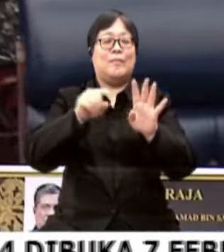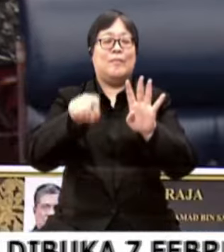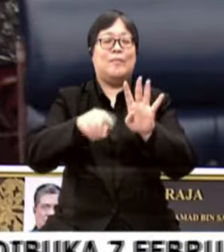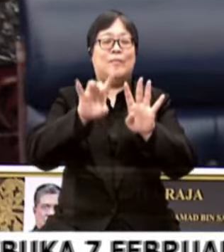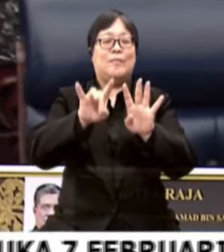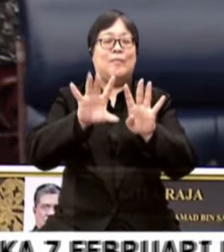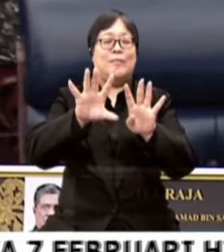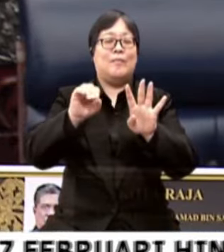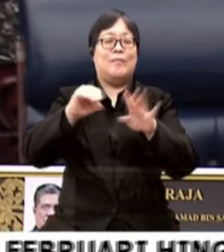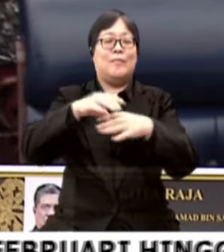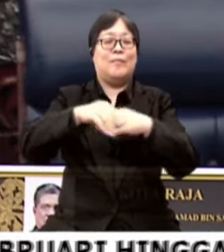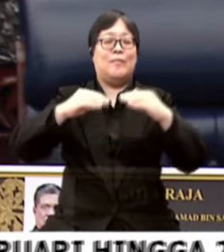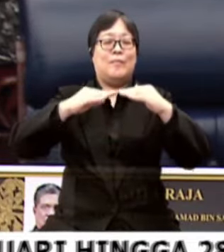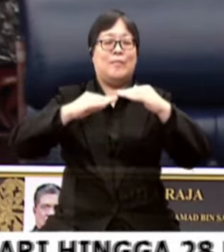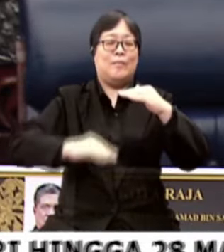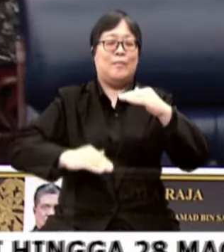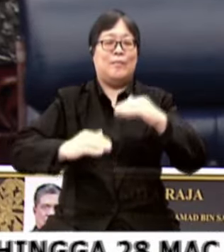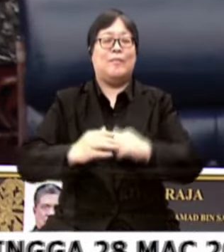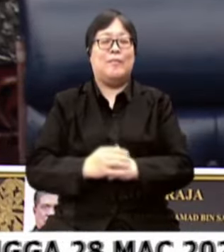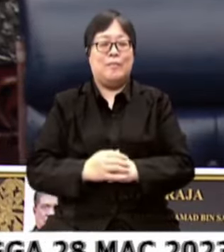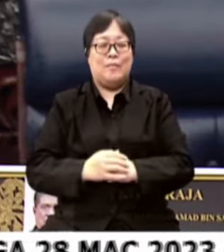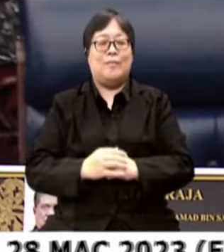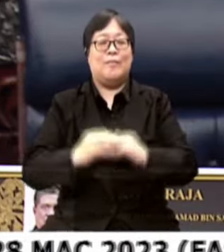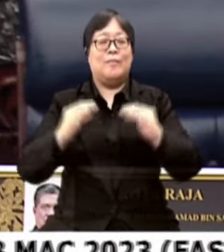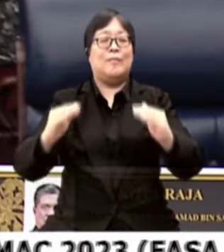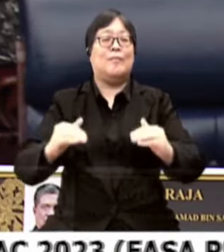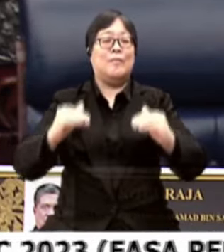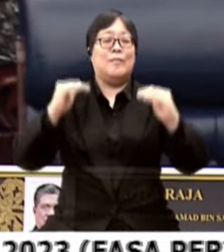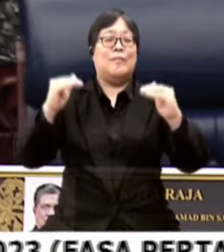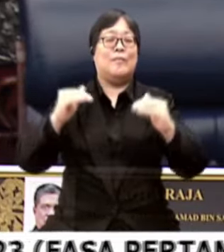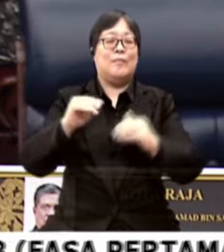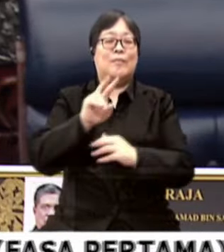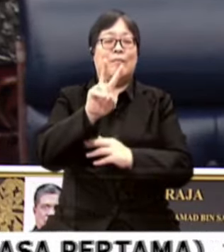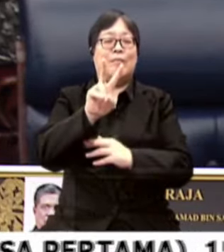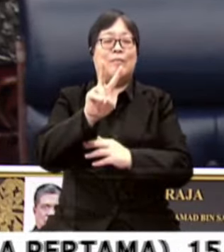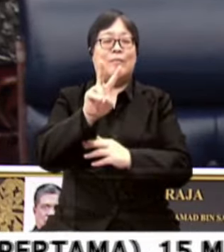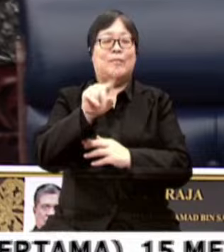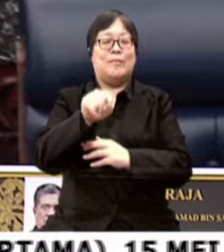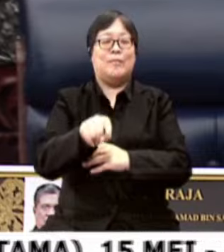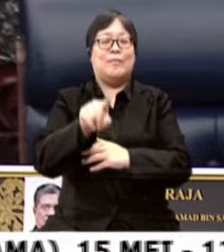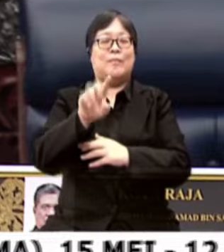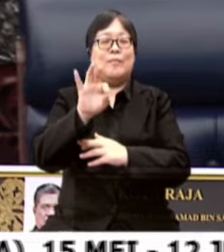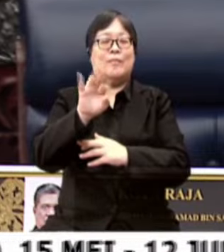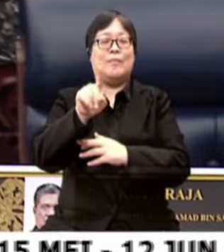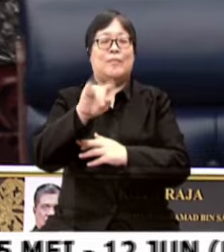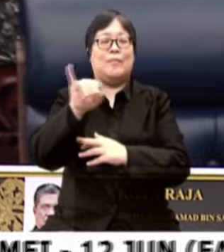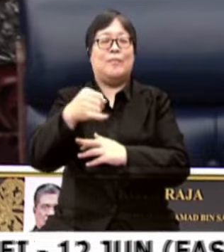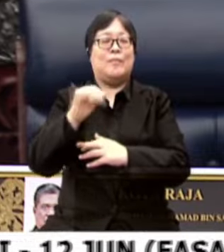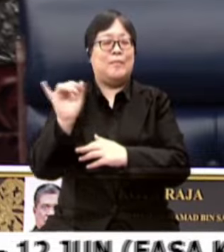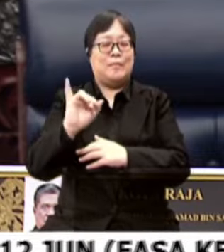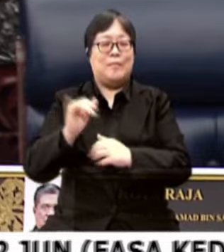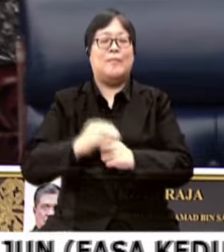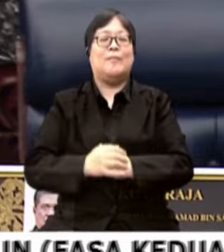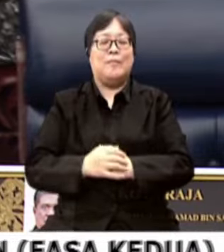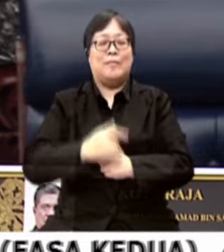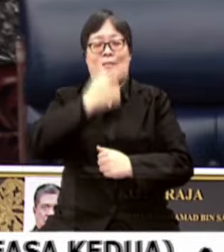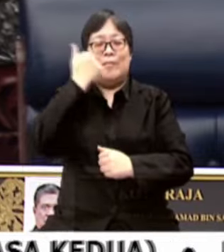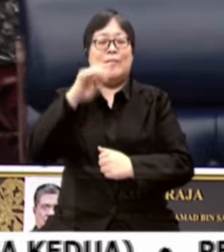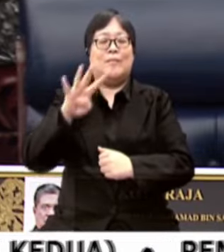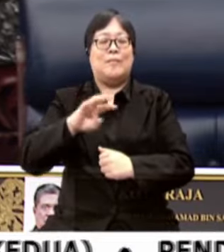4850 ringgit ke bawah yang seterusnya sebanyak ada dua puluhan 91 juta isi rumah juga sebagai